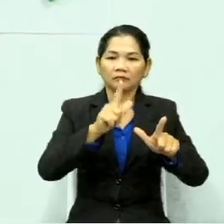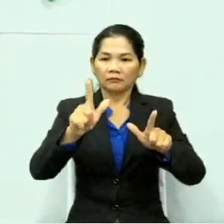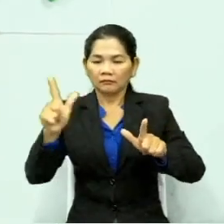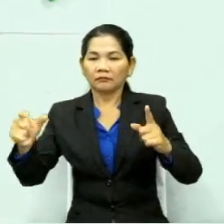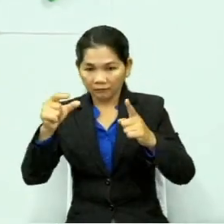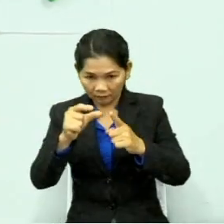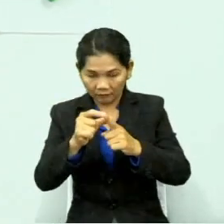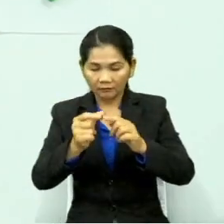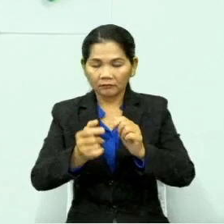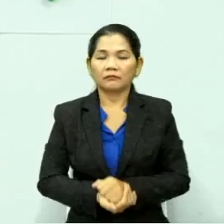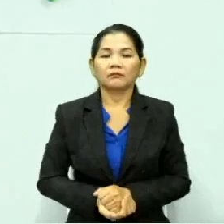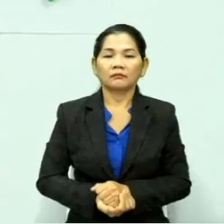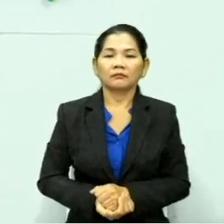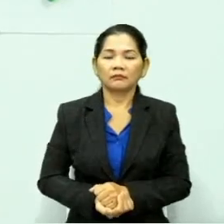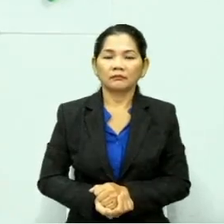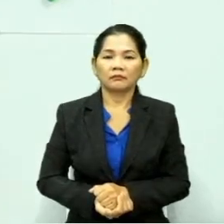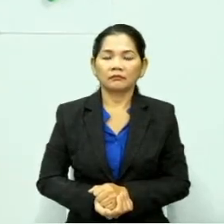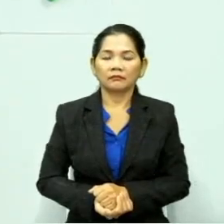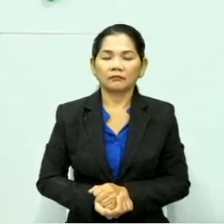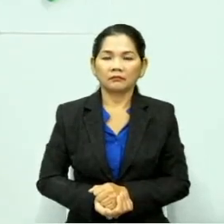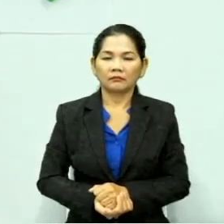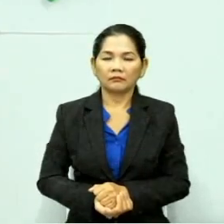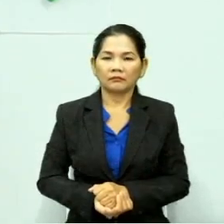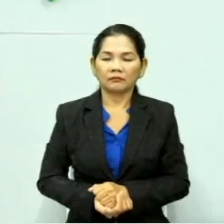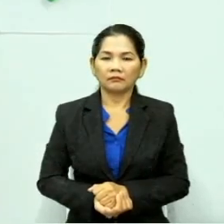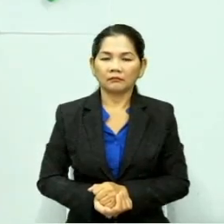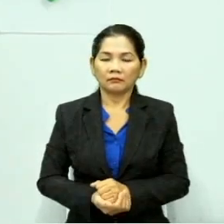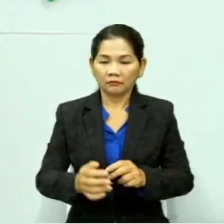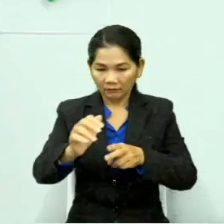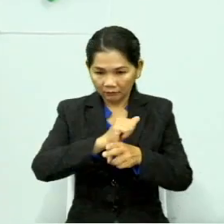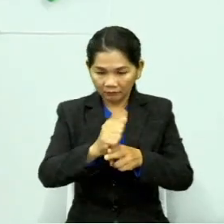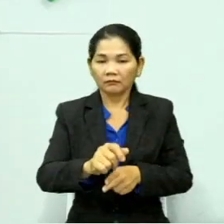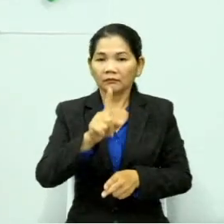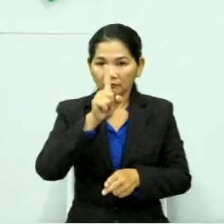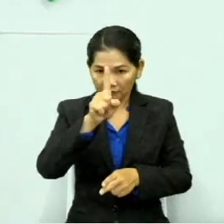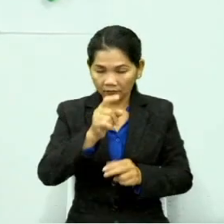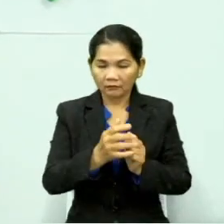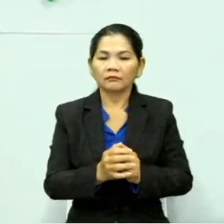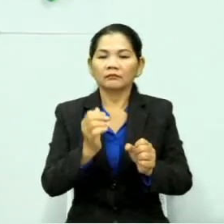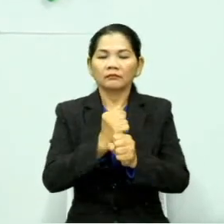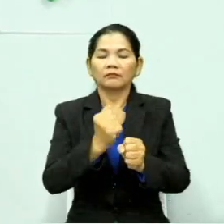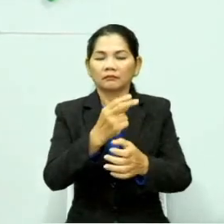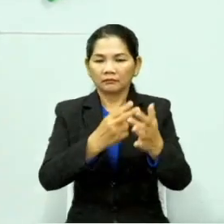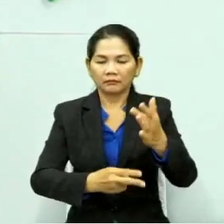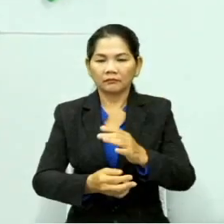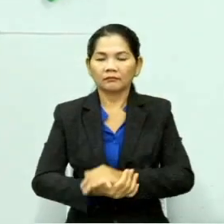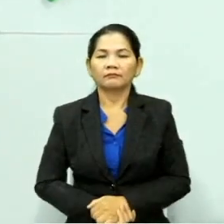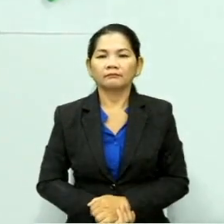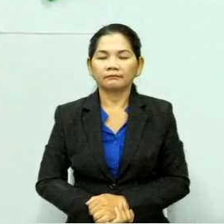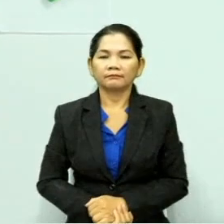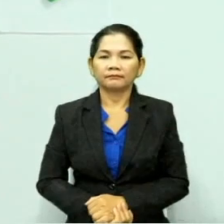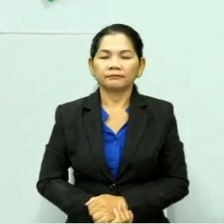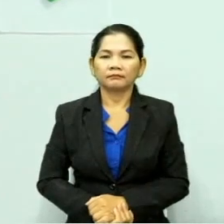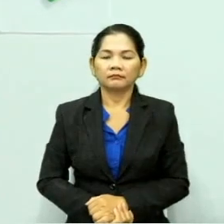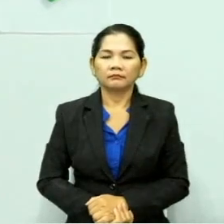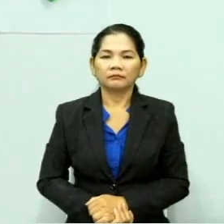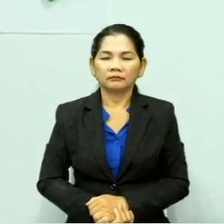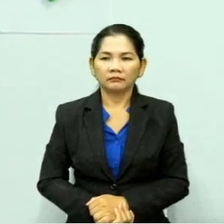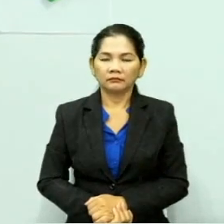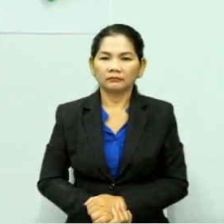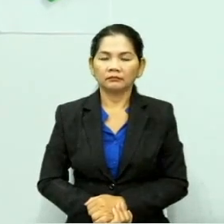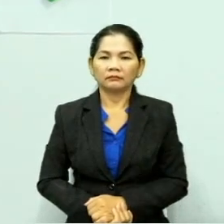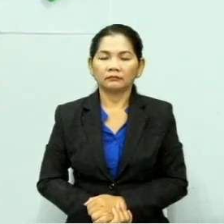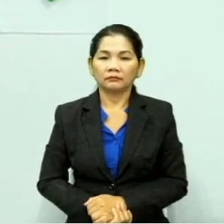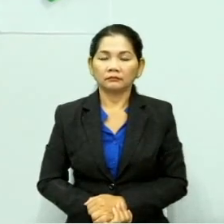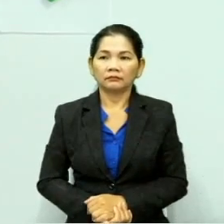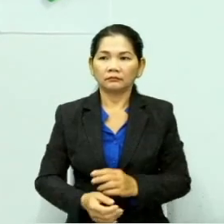chấm con tặng ác nía chà chấm po lùm hạt tì muối ta cho ai con tặng ác nía thừa vậy ta con chà cứ